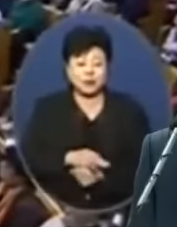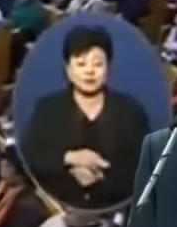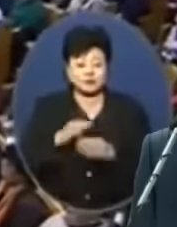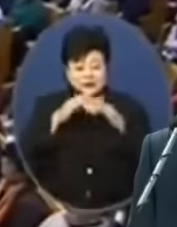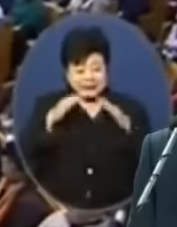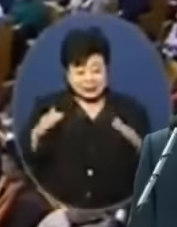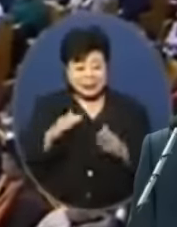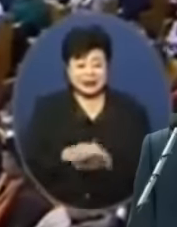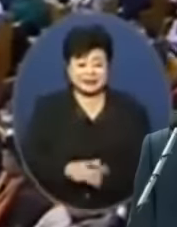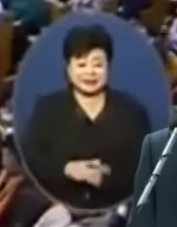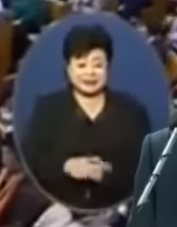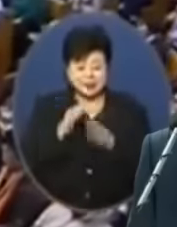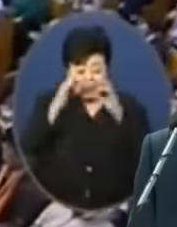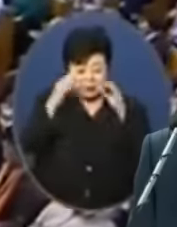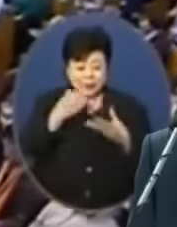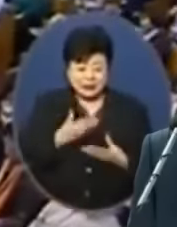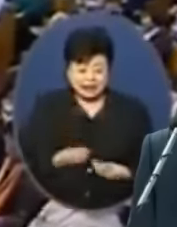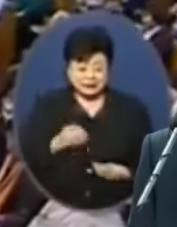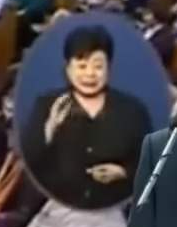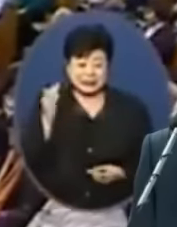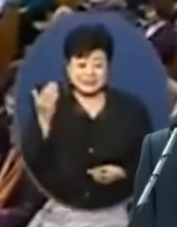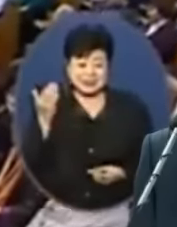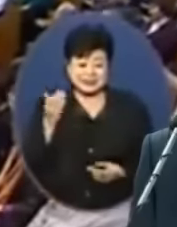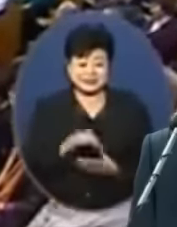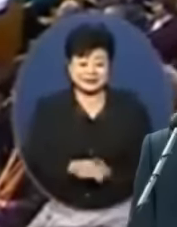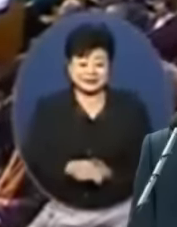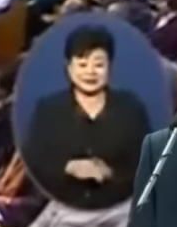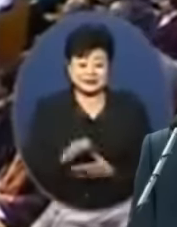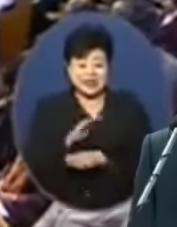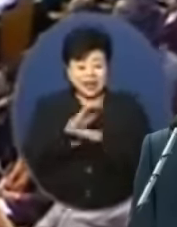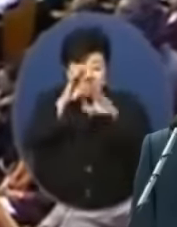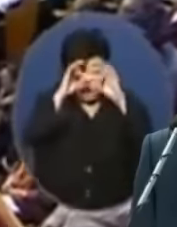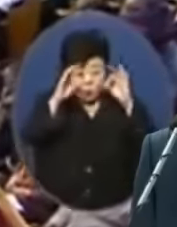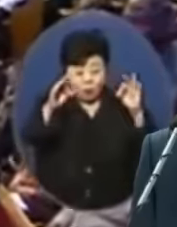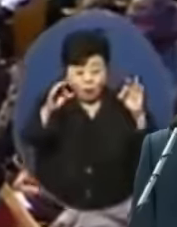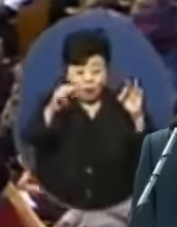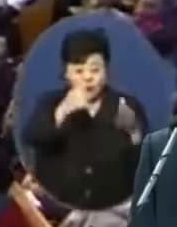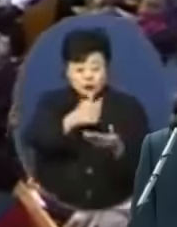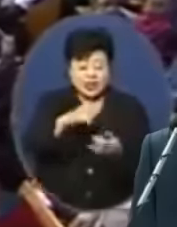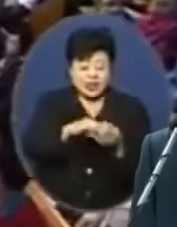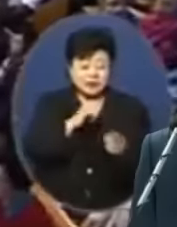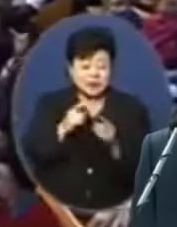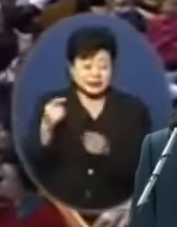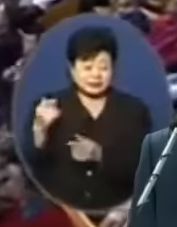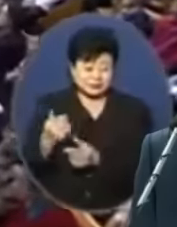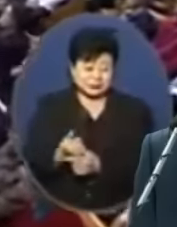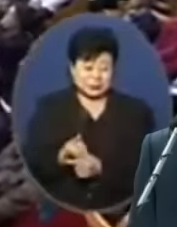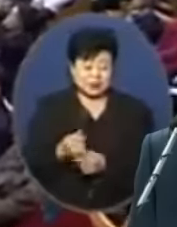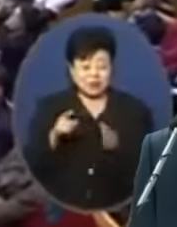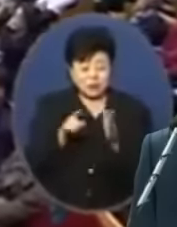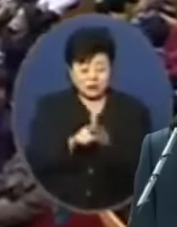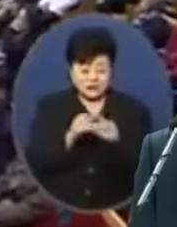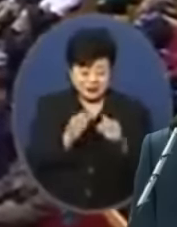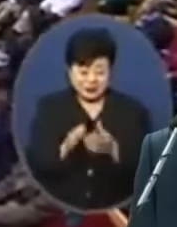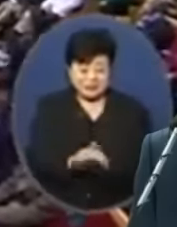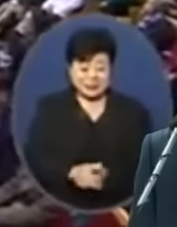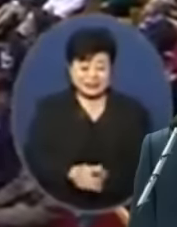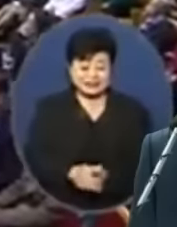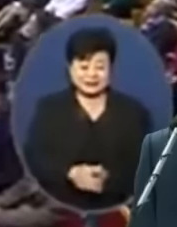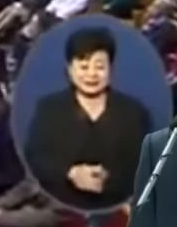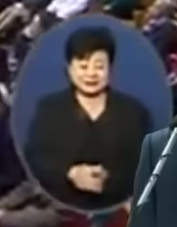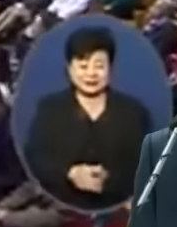장막집 바라보면 낙심하는 것입니다. 하늘을 바라보고 주의 약속의 말씀을 믿으십시오.